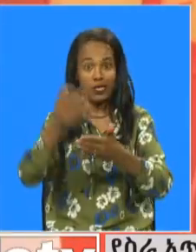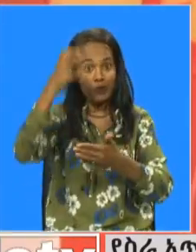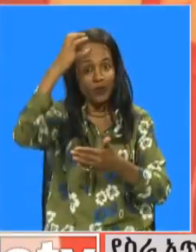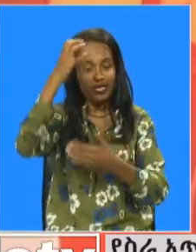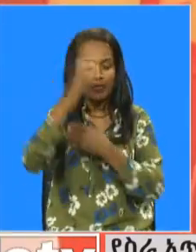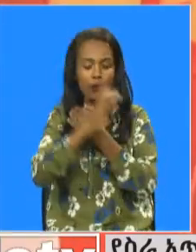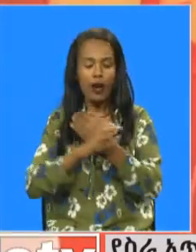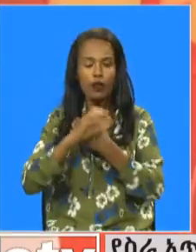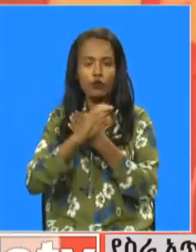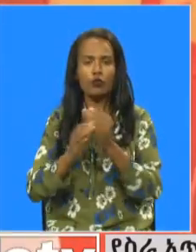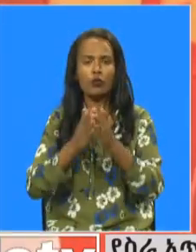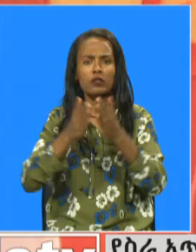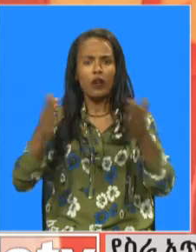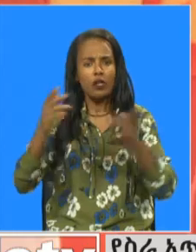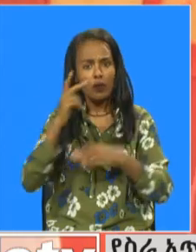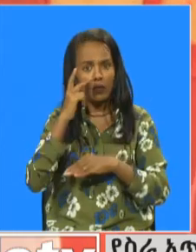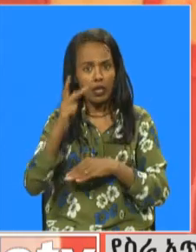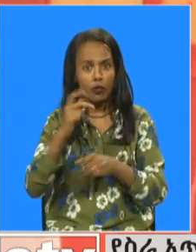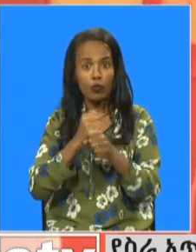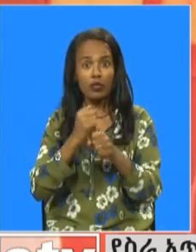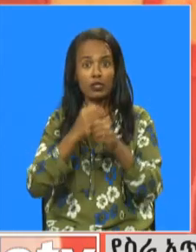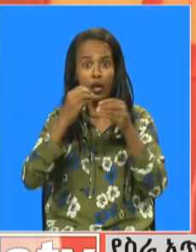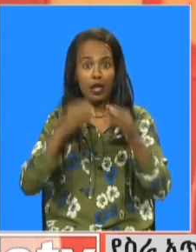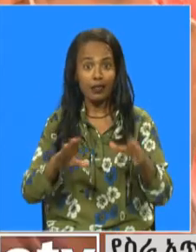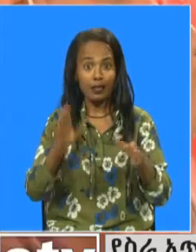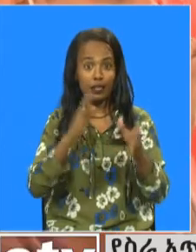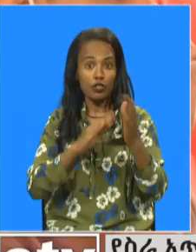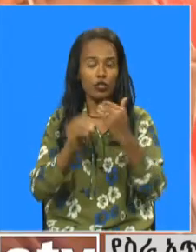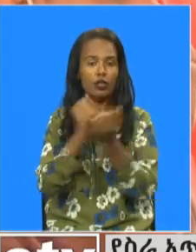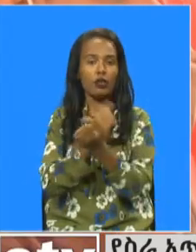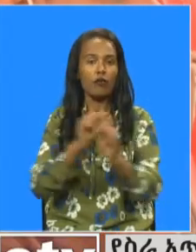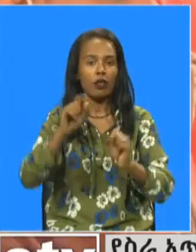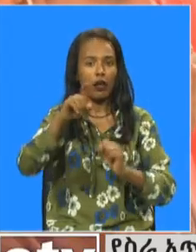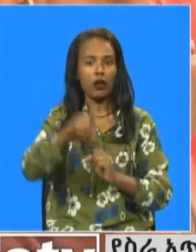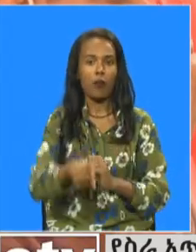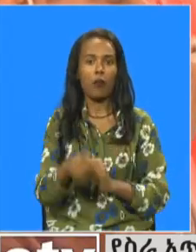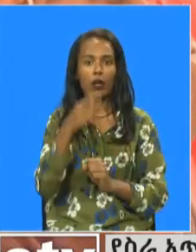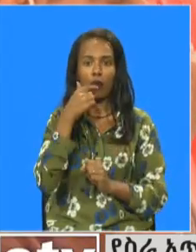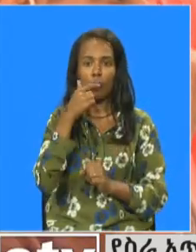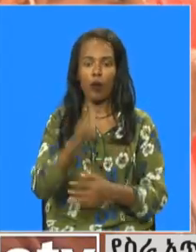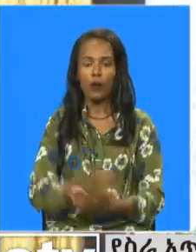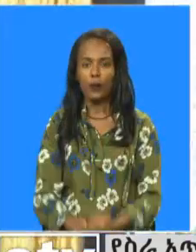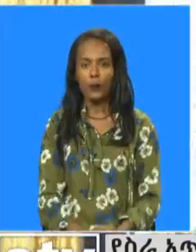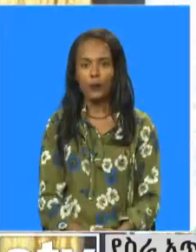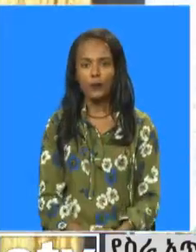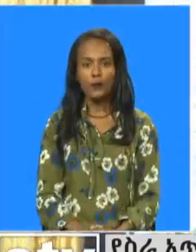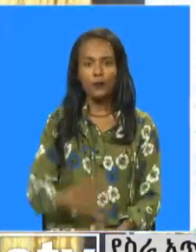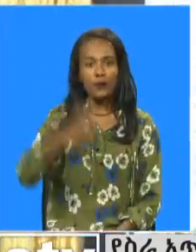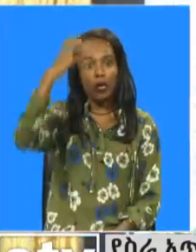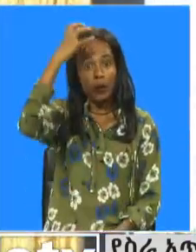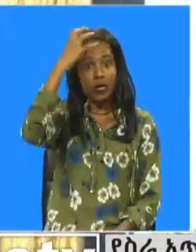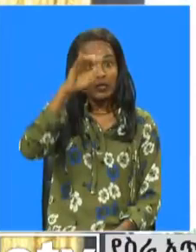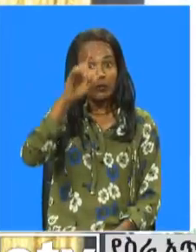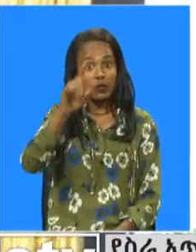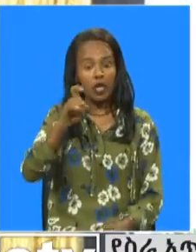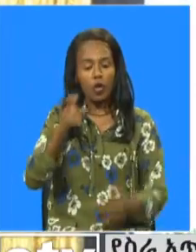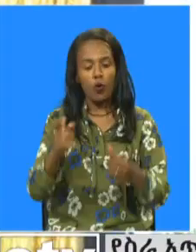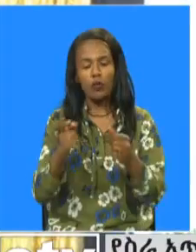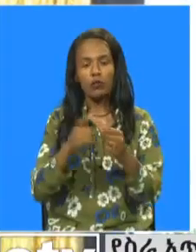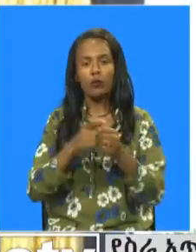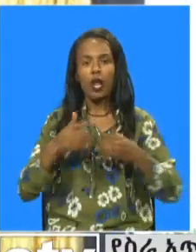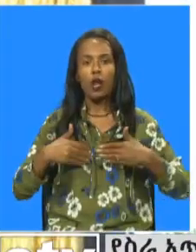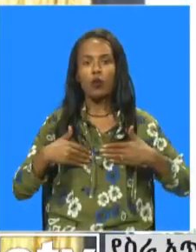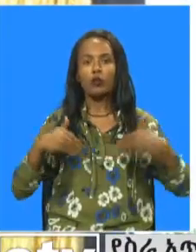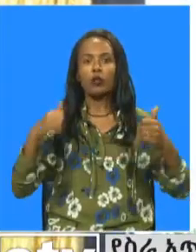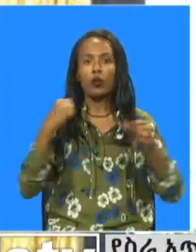መንግስት በሀገሪቱ በስፋት የሚስተዋለውን የስራ አጥነት ችግር ሊፈታ ይገባልን ብለዋል። መንግስትን የምንጠይቀው መጀመሪያ